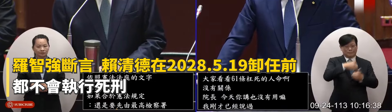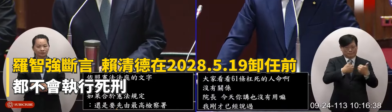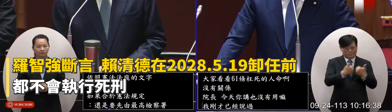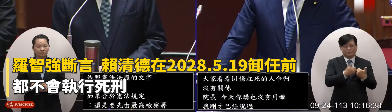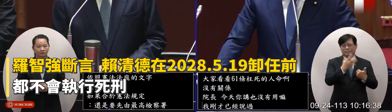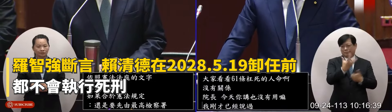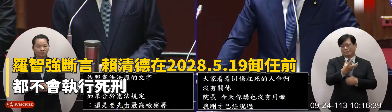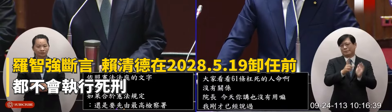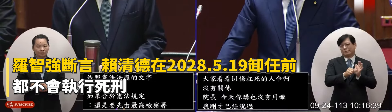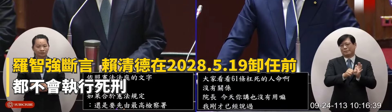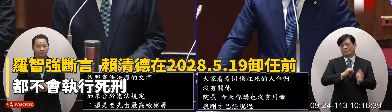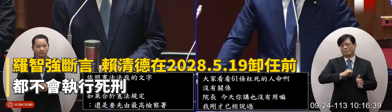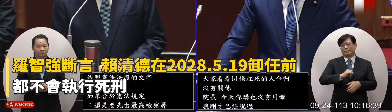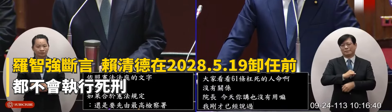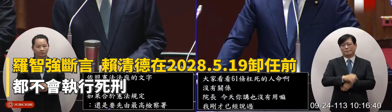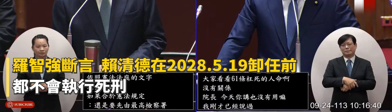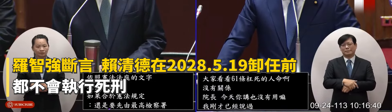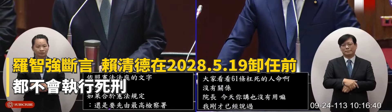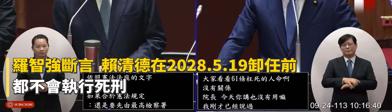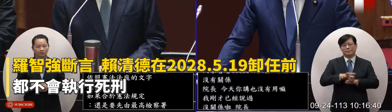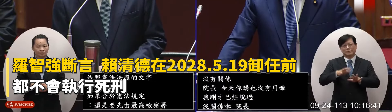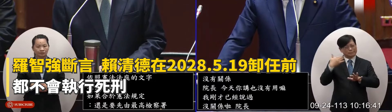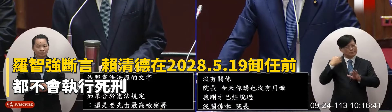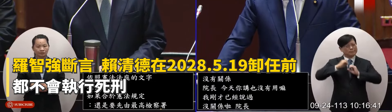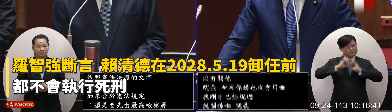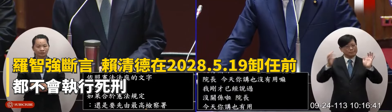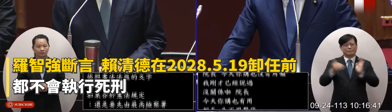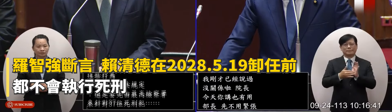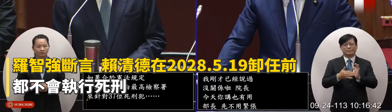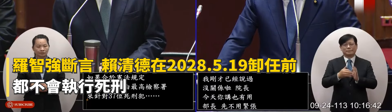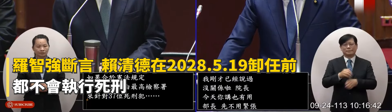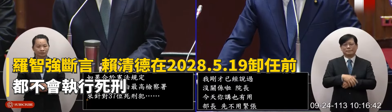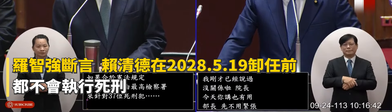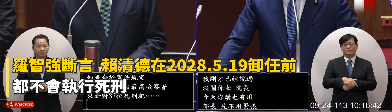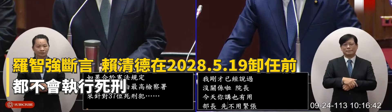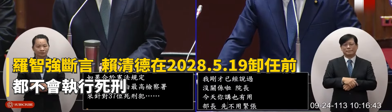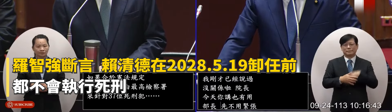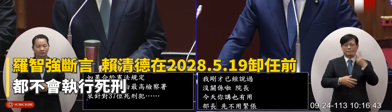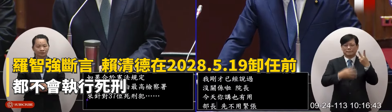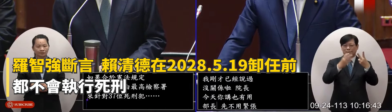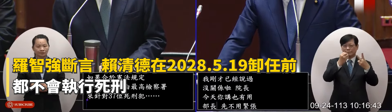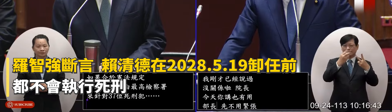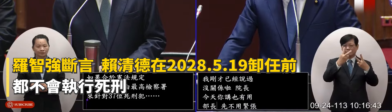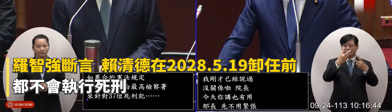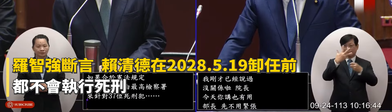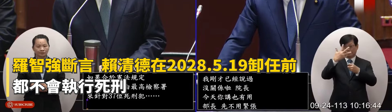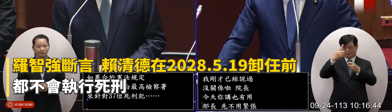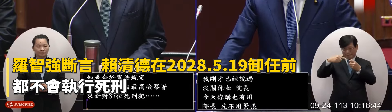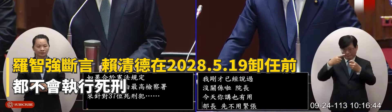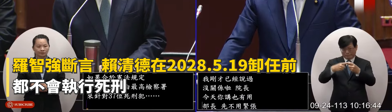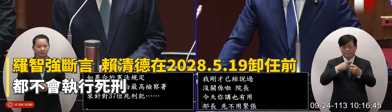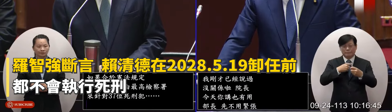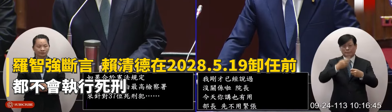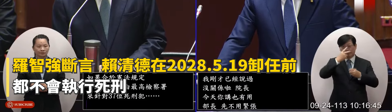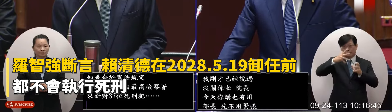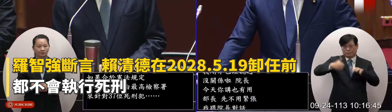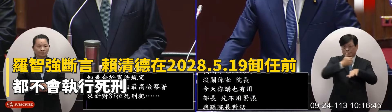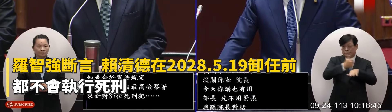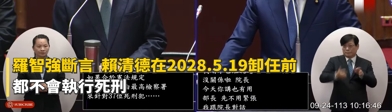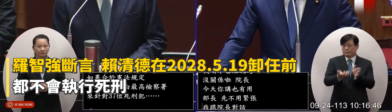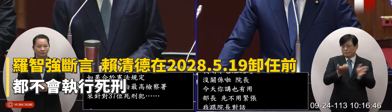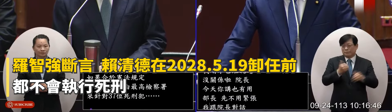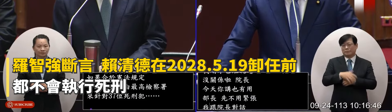多的是。我就说过了，2028赖清德任满之前，我直接